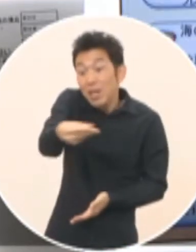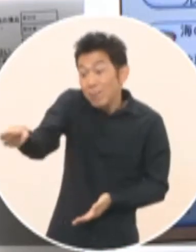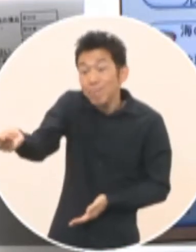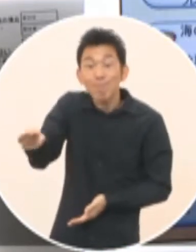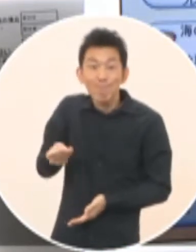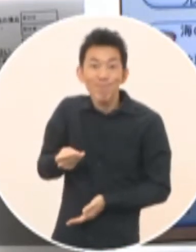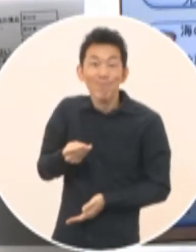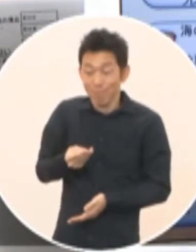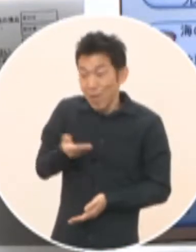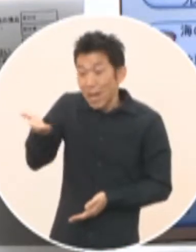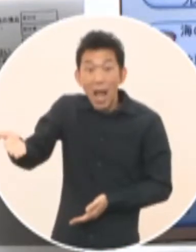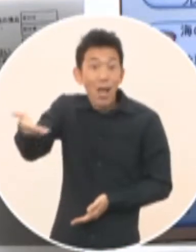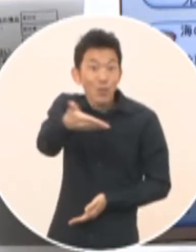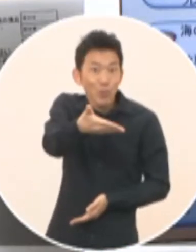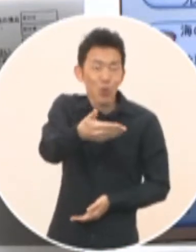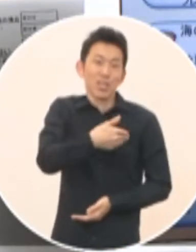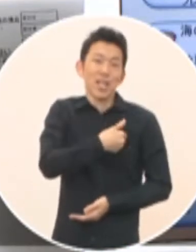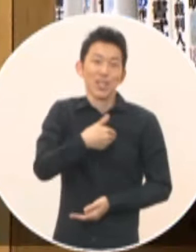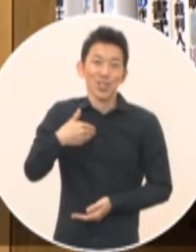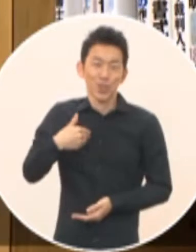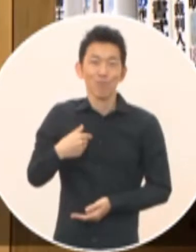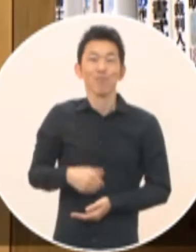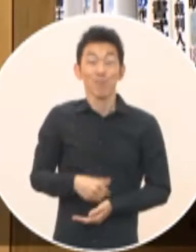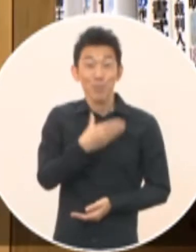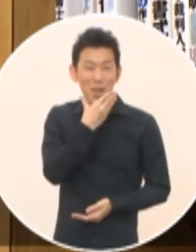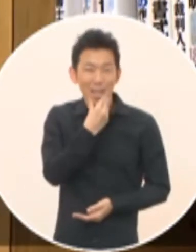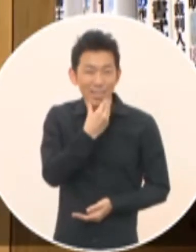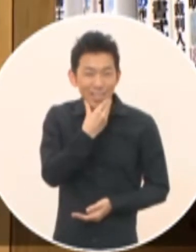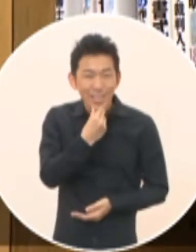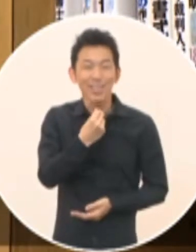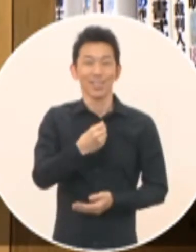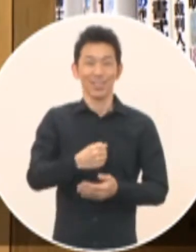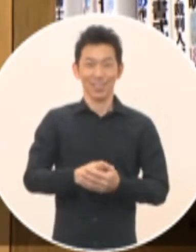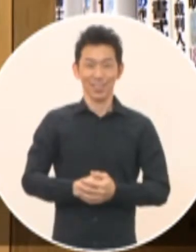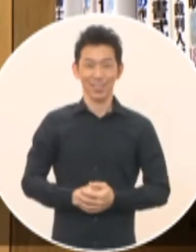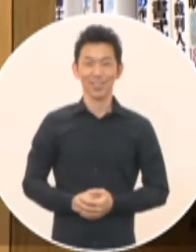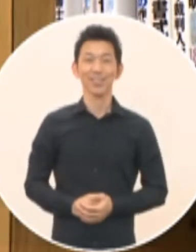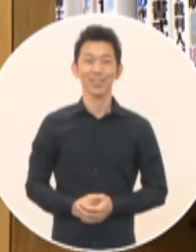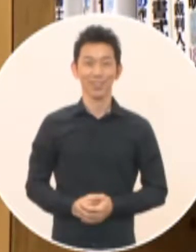また返却もできます。便利ですよね。